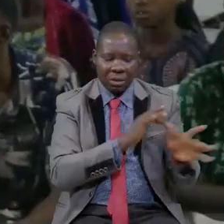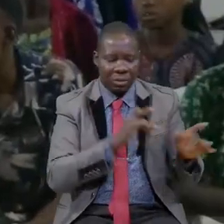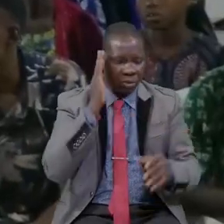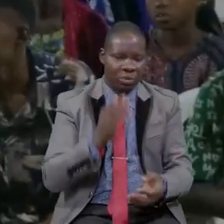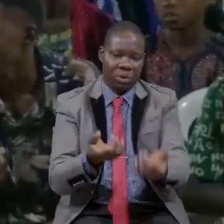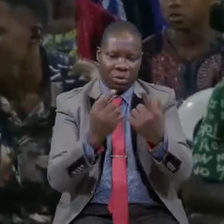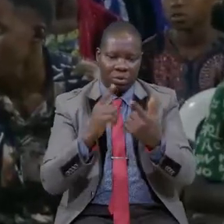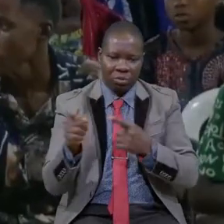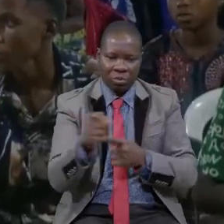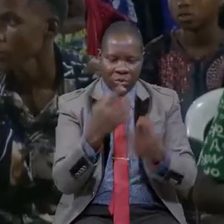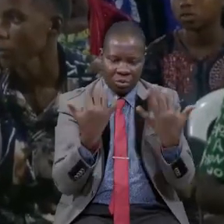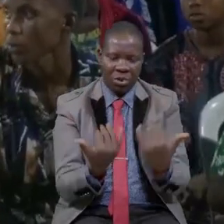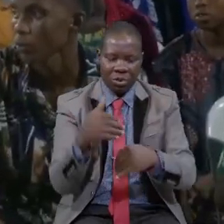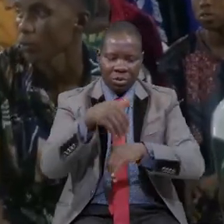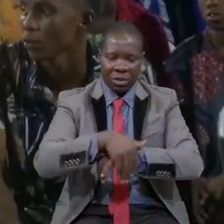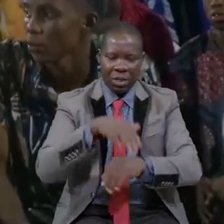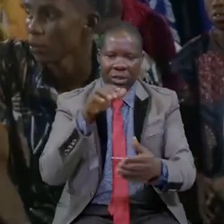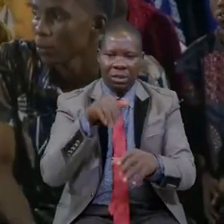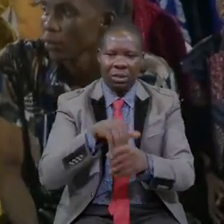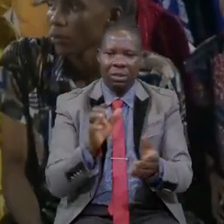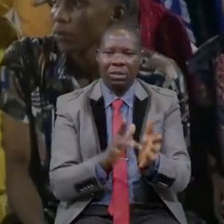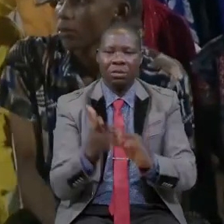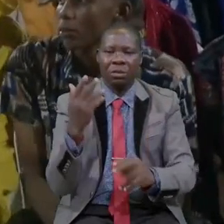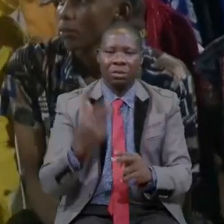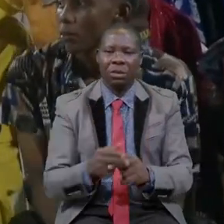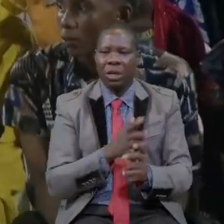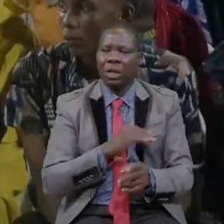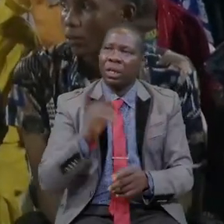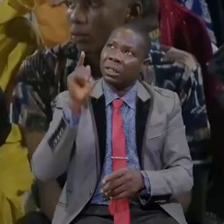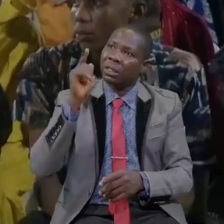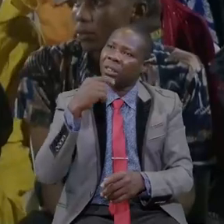soir. Et il dit, et avec lui,